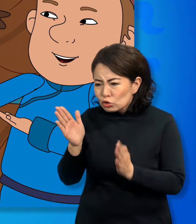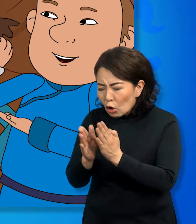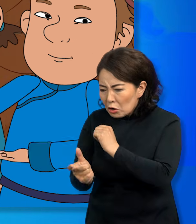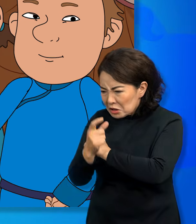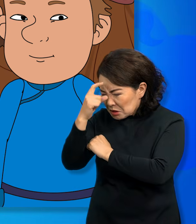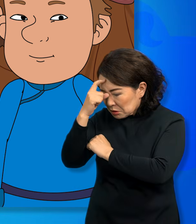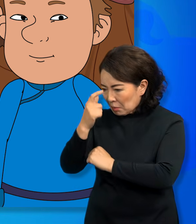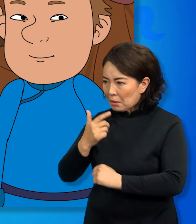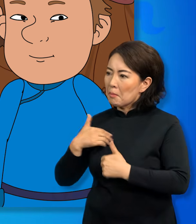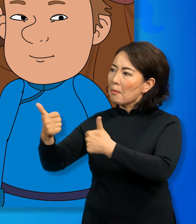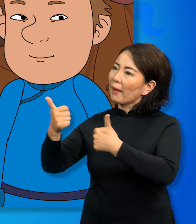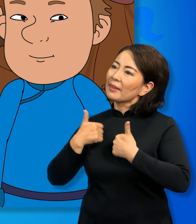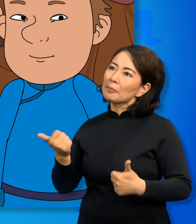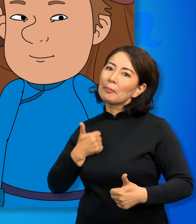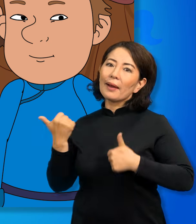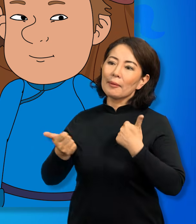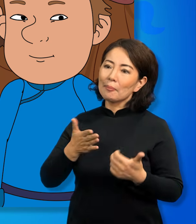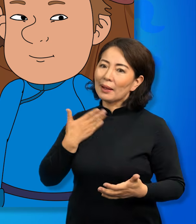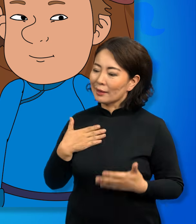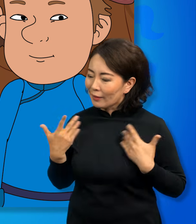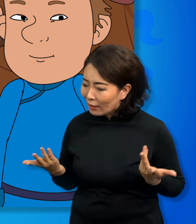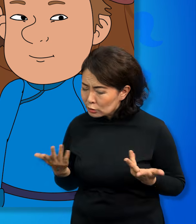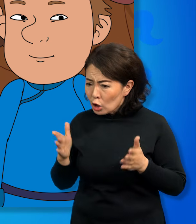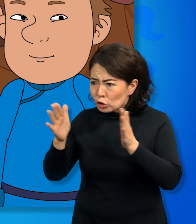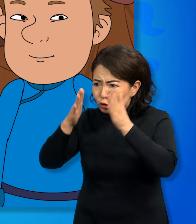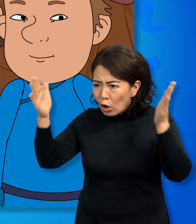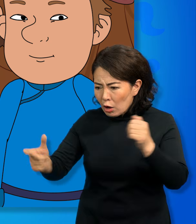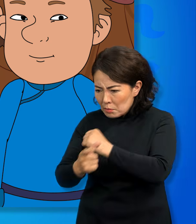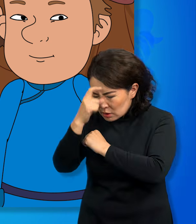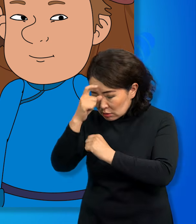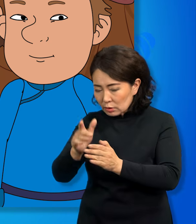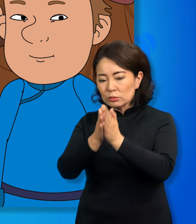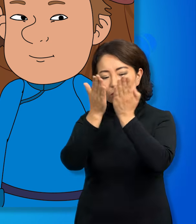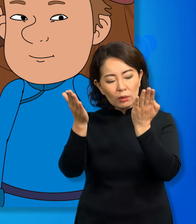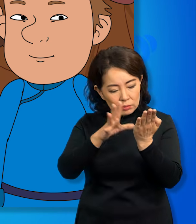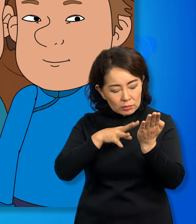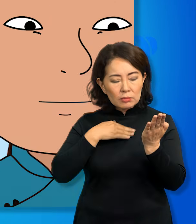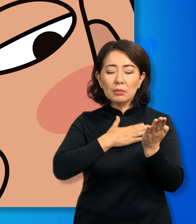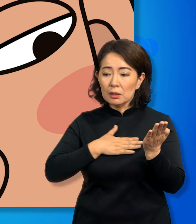Багхан эрдэмт магтаал баясах. Бахтан эрдэмт сударт баясах.